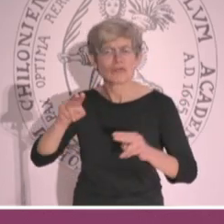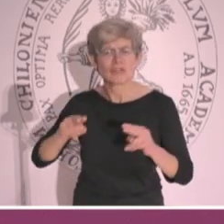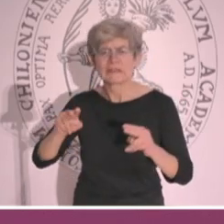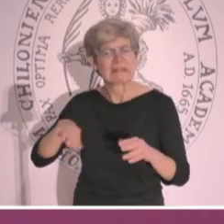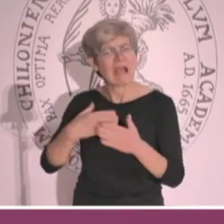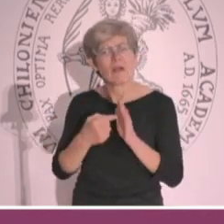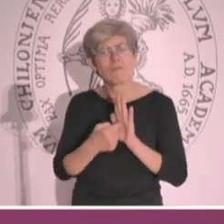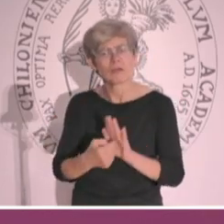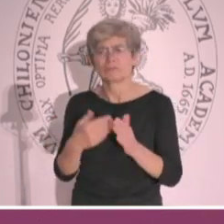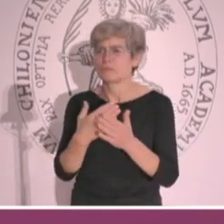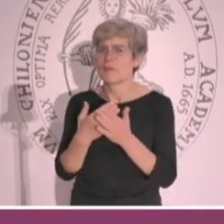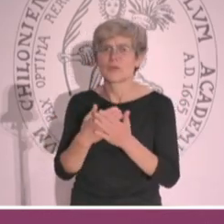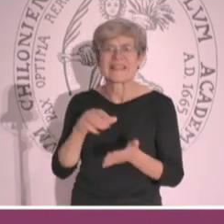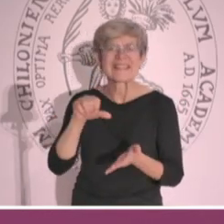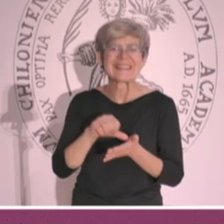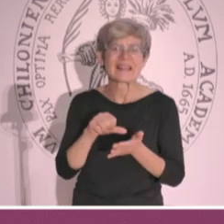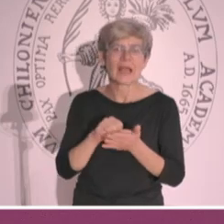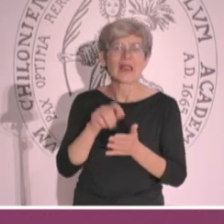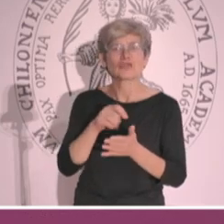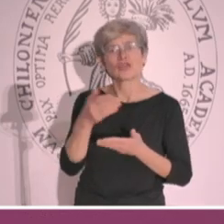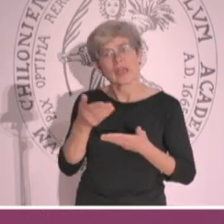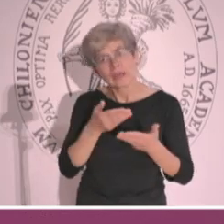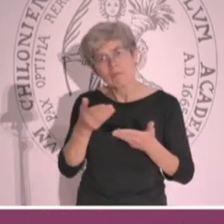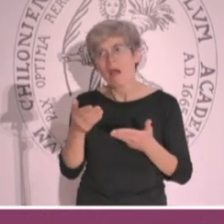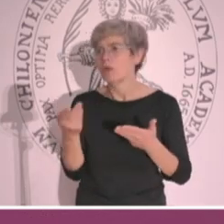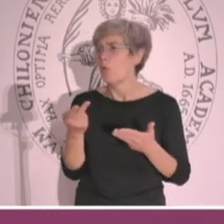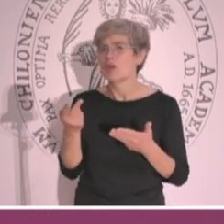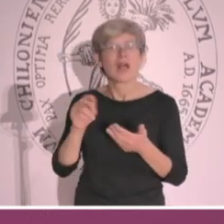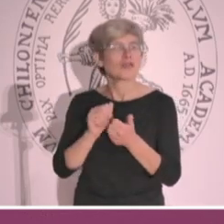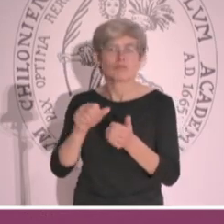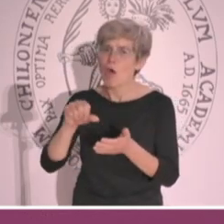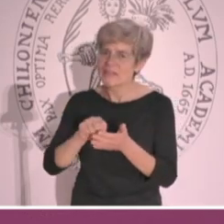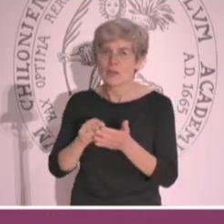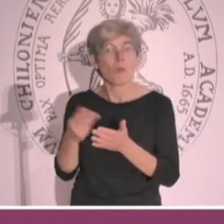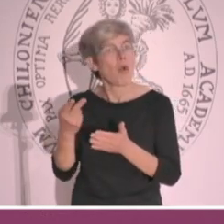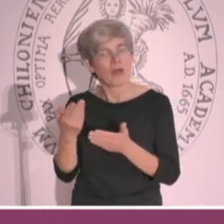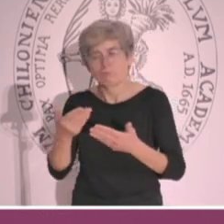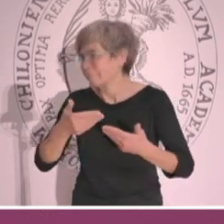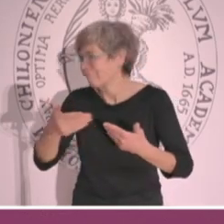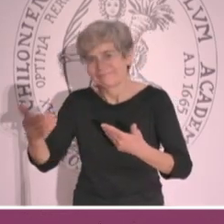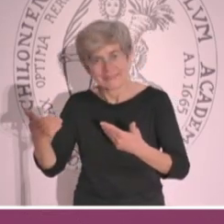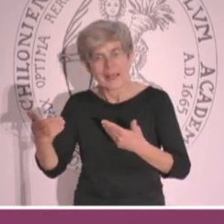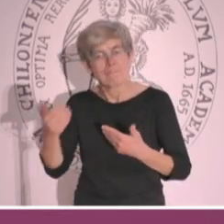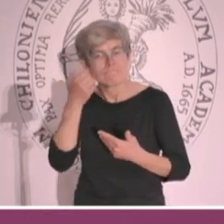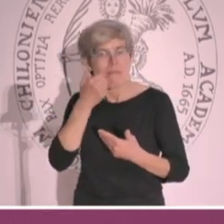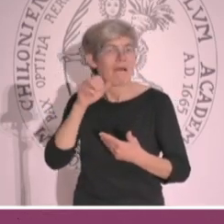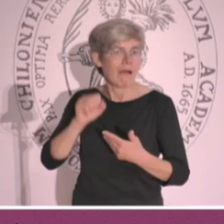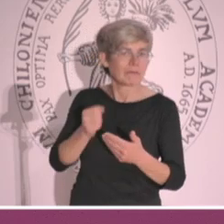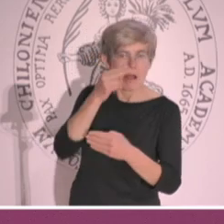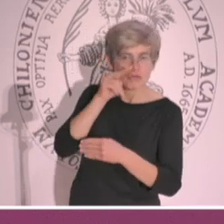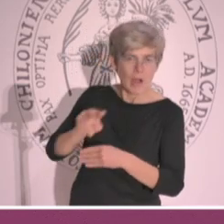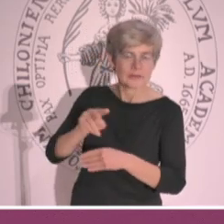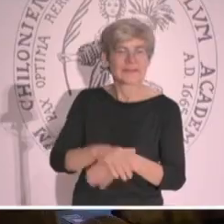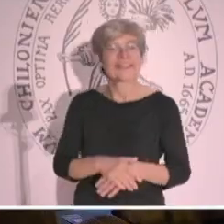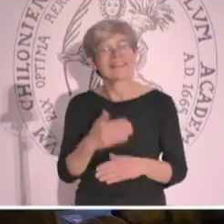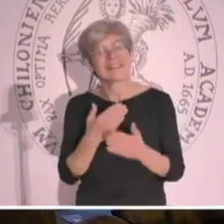Angebot. Also herzlich willkommen, einen guten Start in Ihr Studium und vielen Dank für